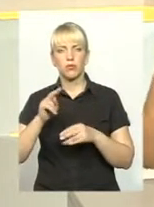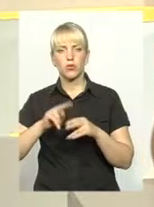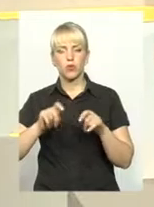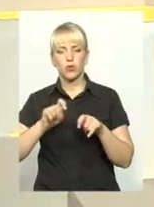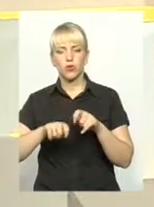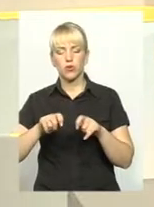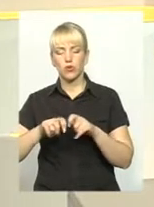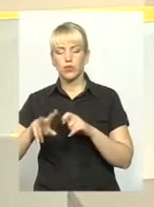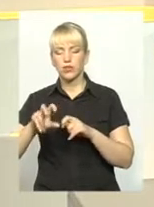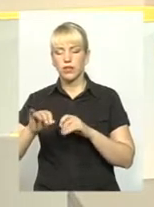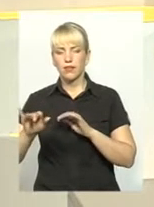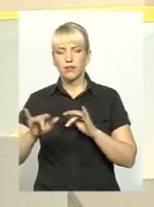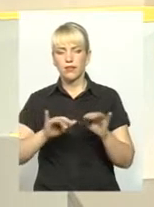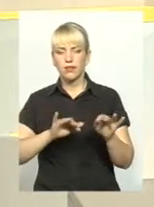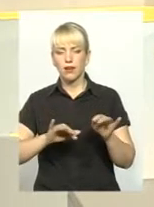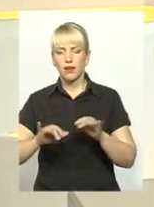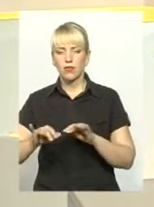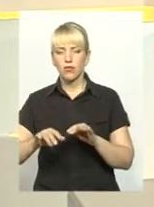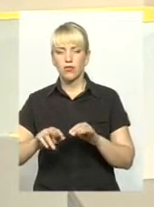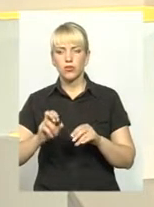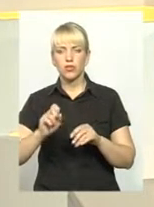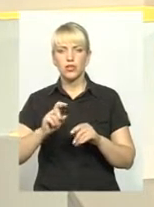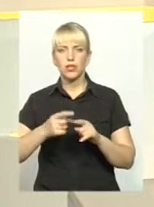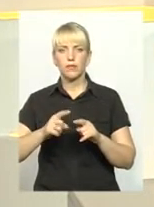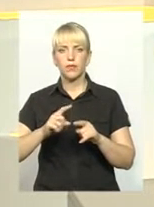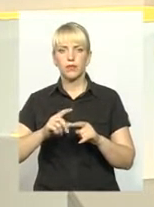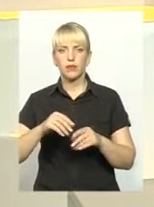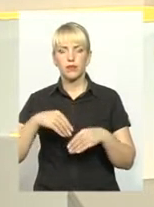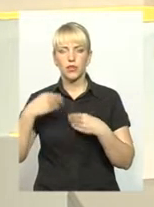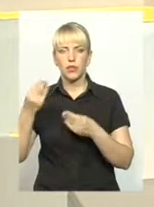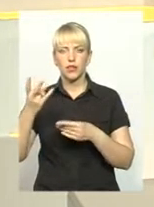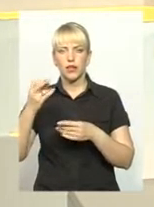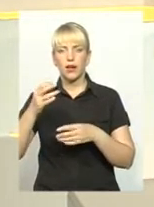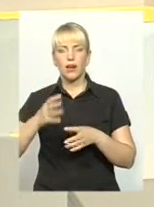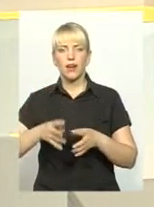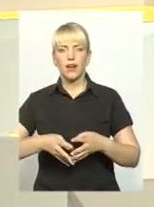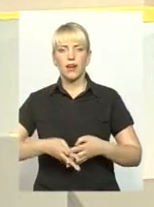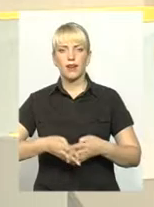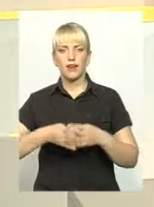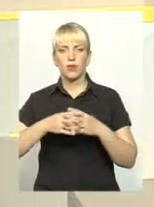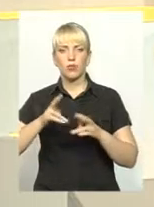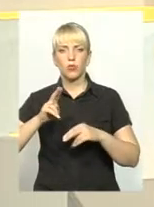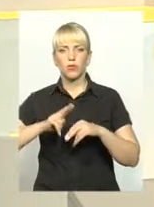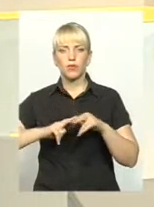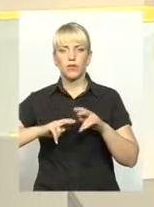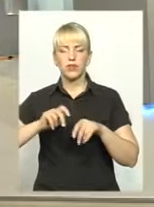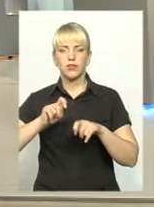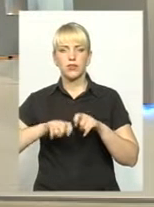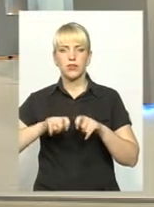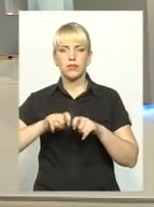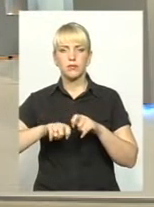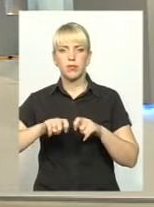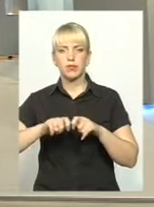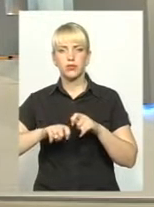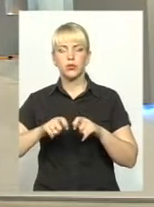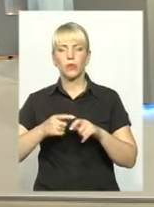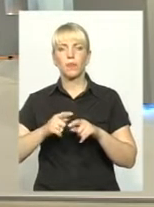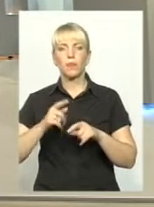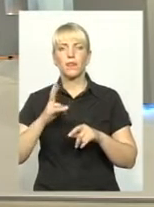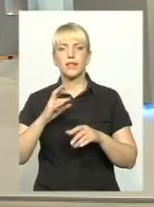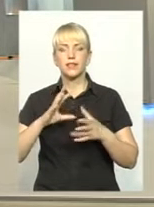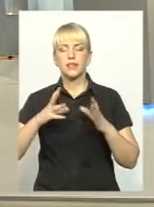сфері містобудування покладається на архітектурні будівельні інспекції. За звітній період в